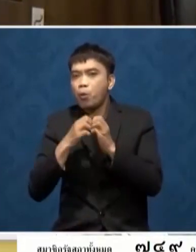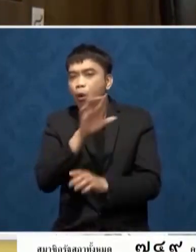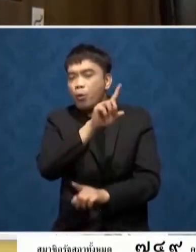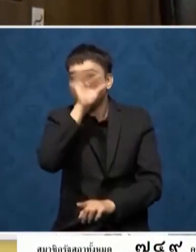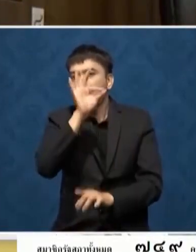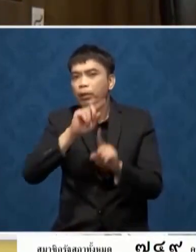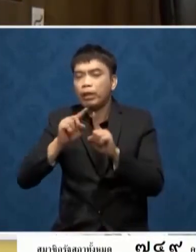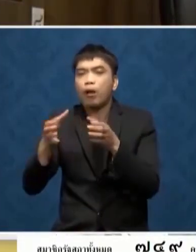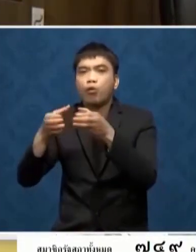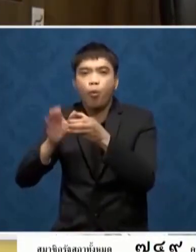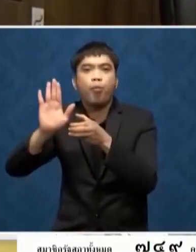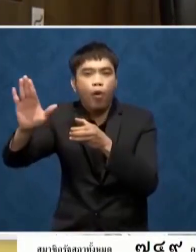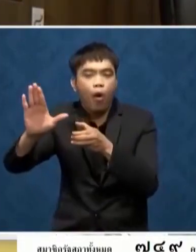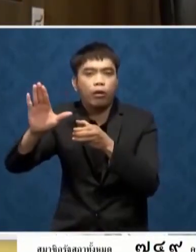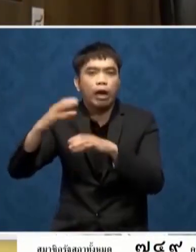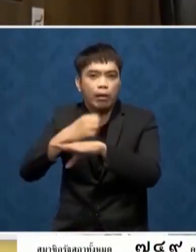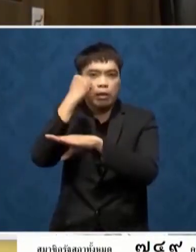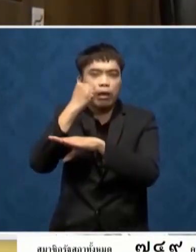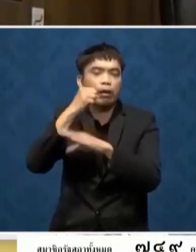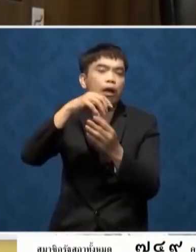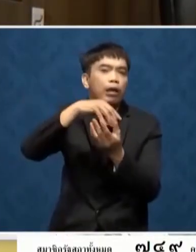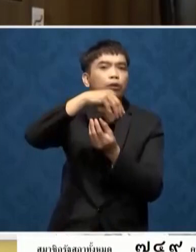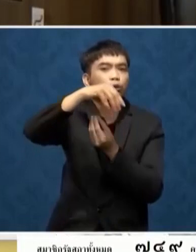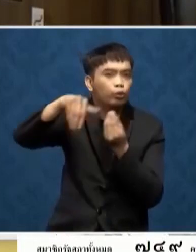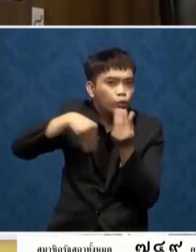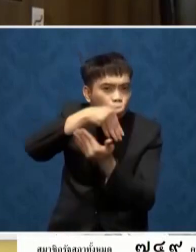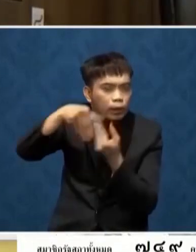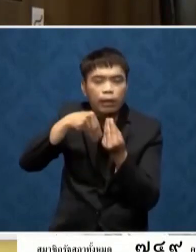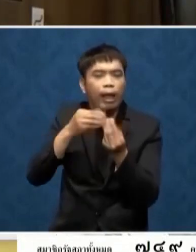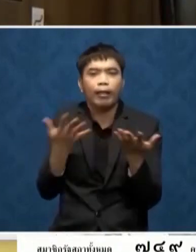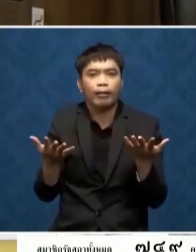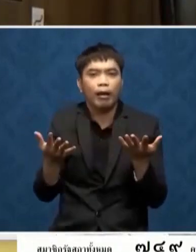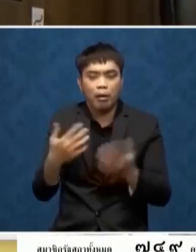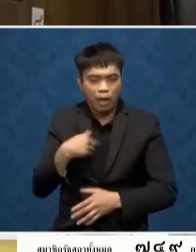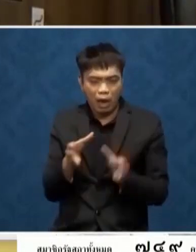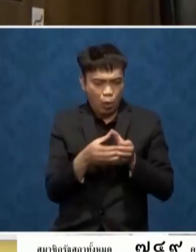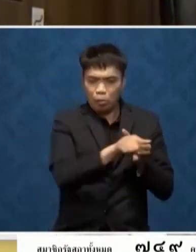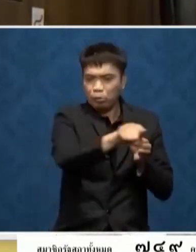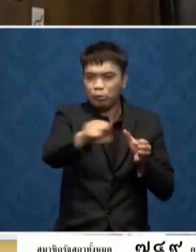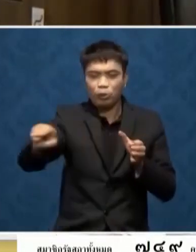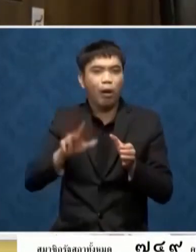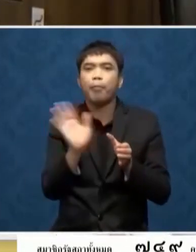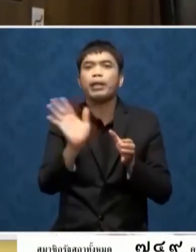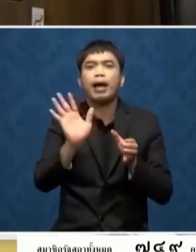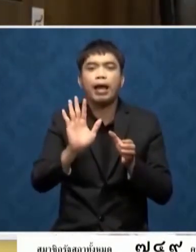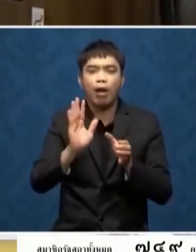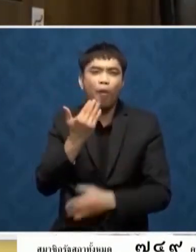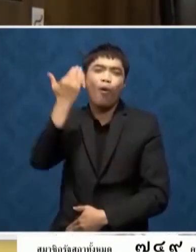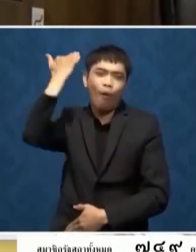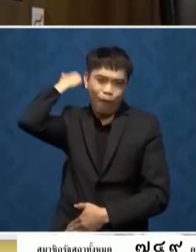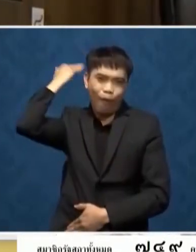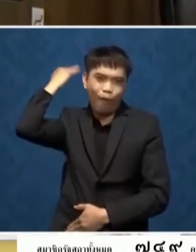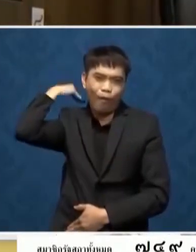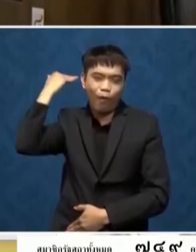ไม่ว่าจะเป็นกลุ่มการเมืองหรือกลุ่มธุรกิจมันไม่ใช่พวกเราเหรอครับที่ผูกสถานการณ์มาจนถึงปัจจุบันในวันนี้